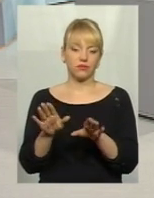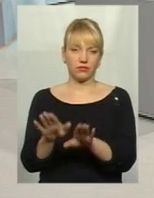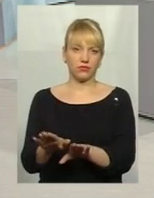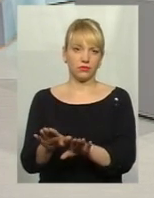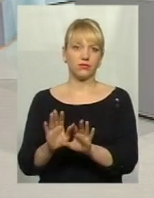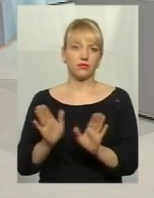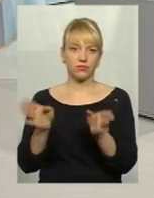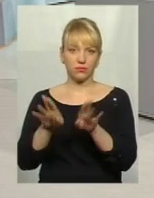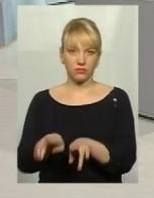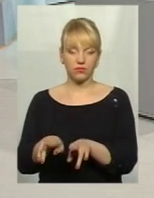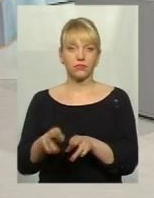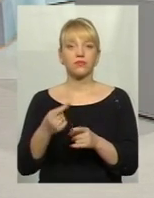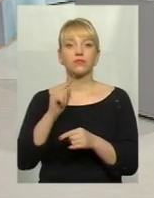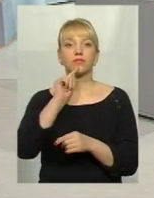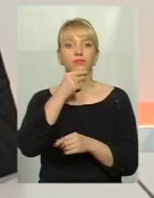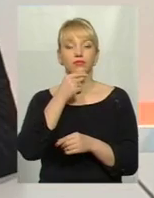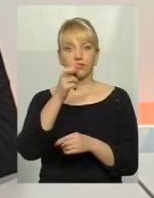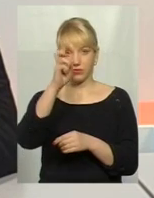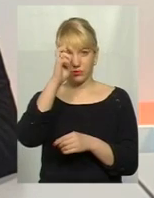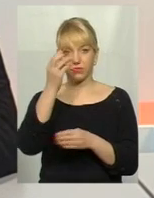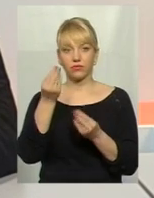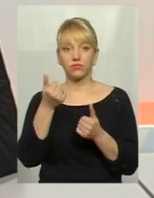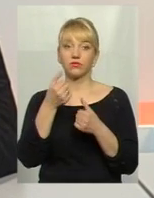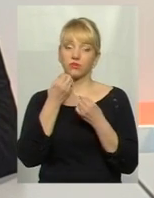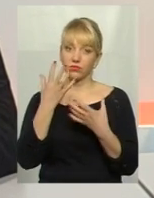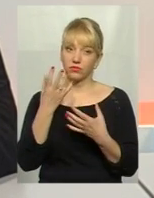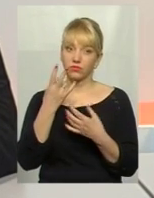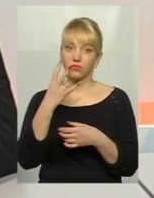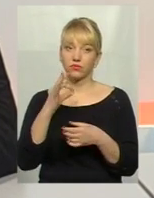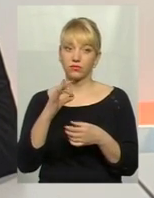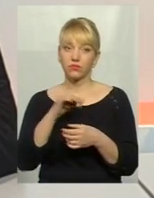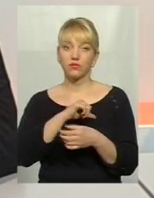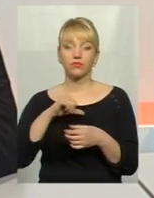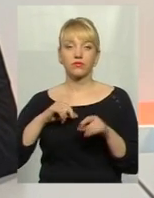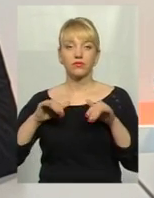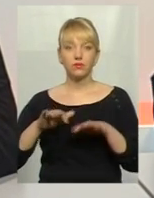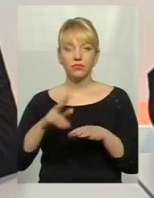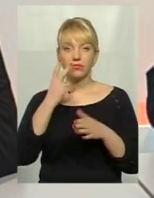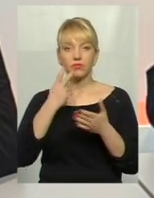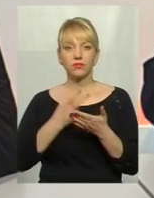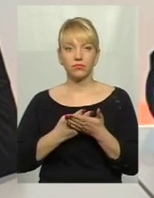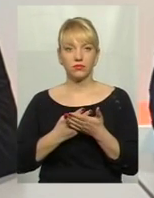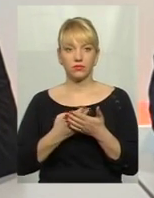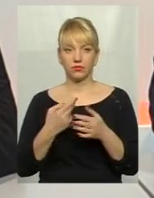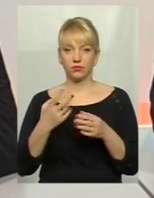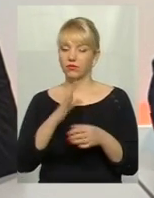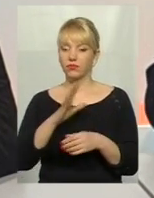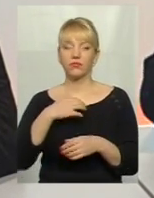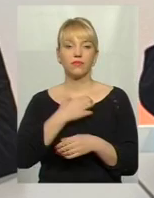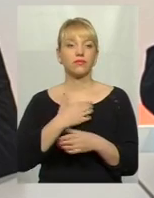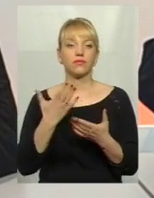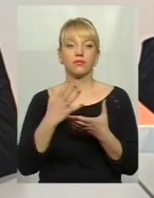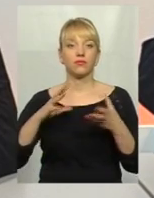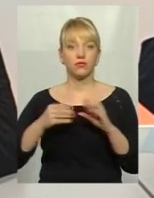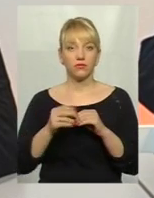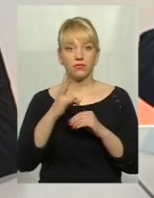З одної сторони, зекономивши державні кошти, це добре. З іншого боку, сама процедура передбачала, що неважливо на яку суму,